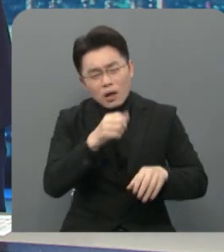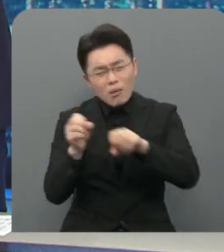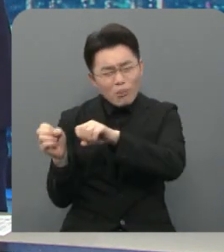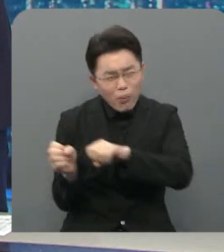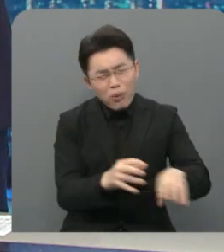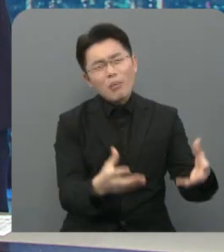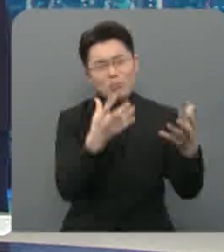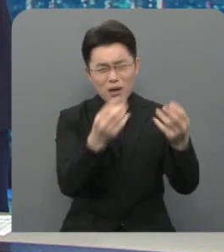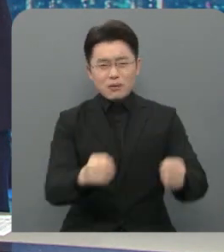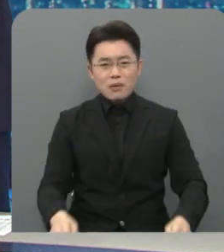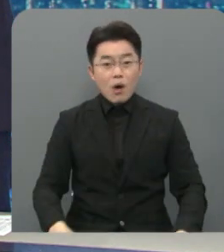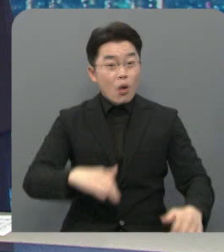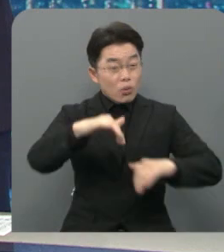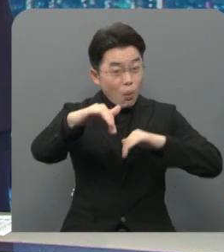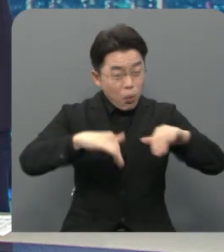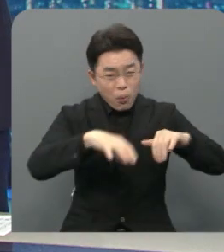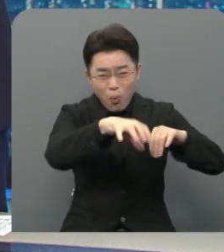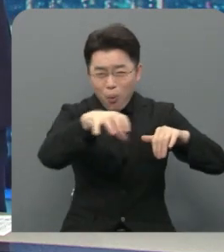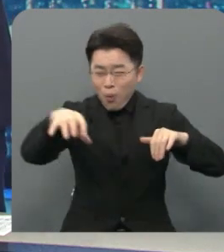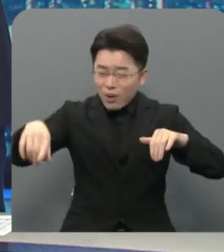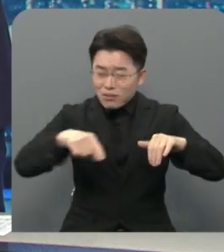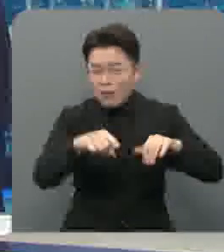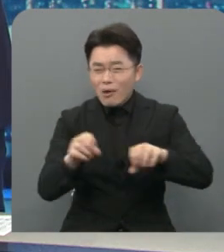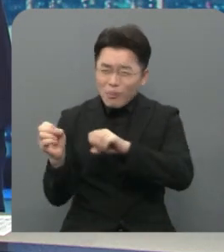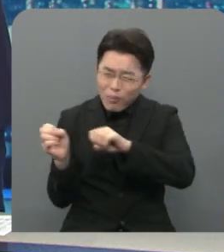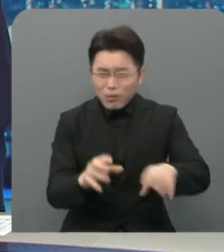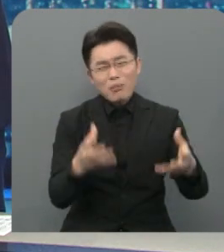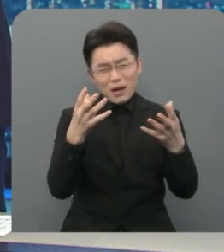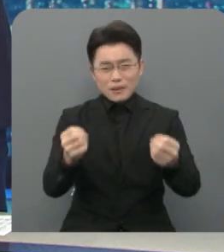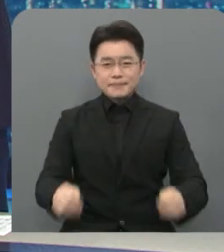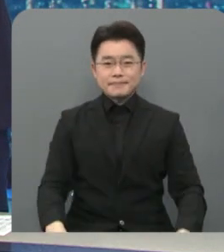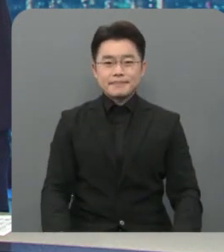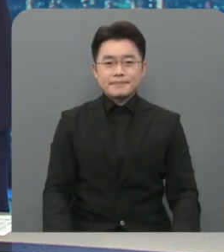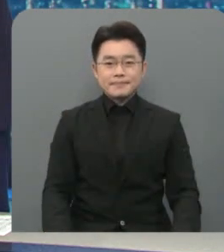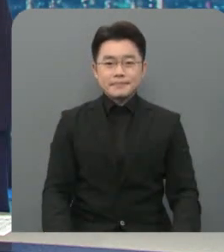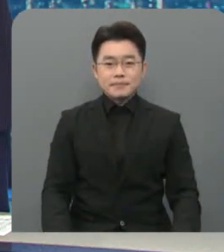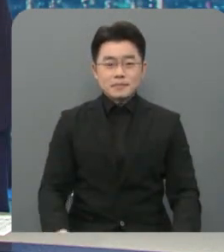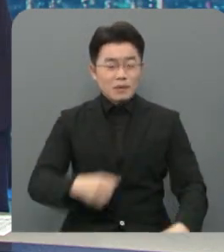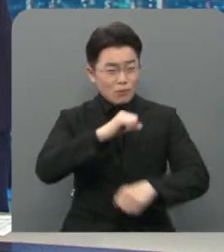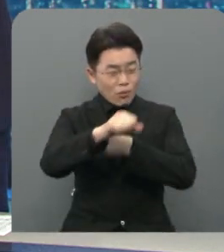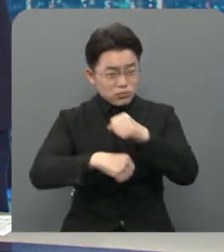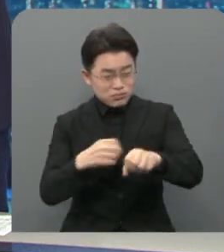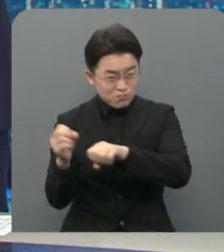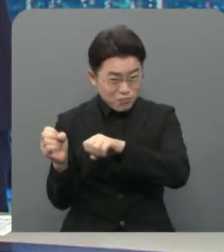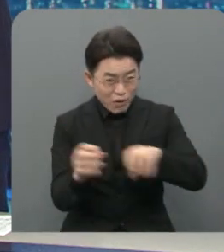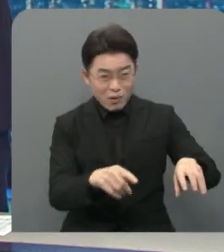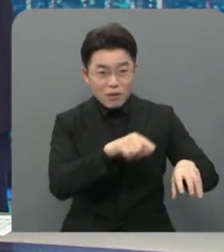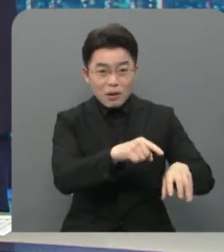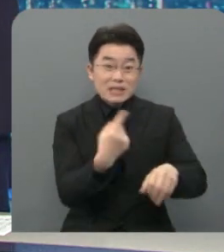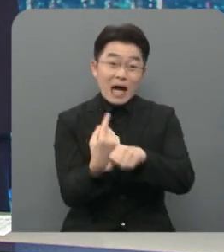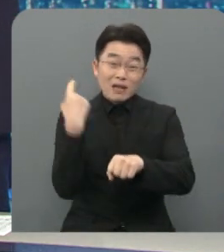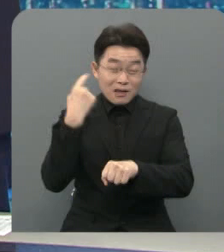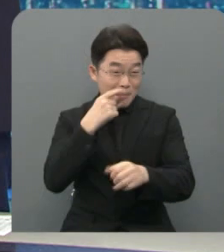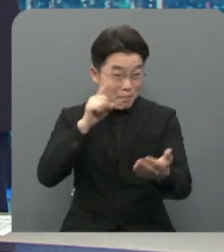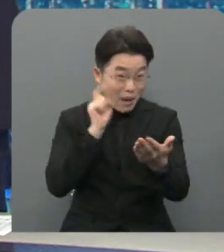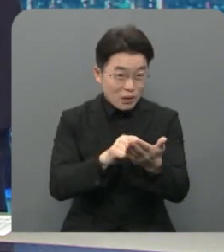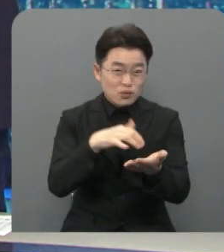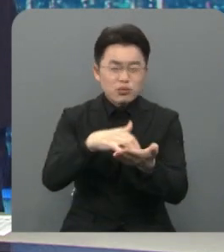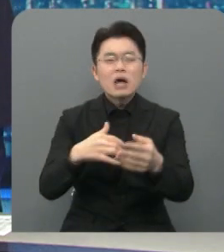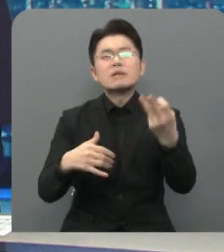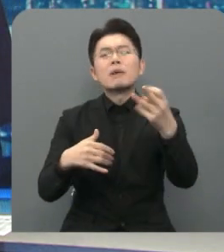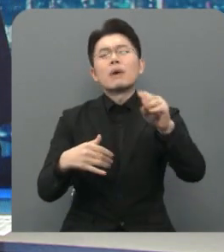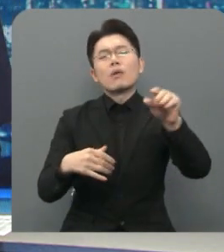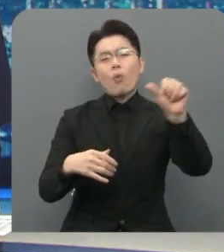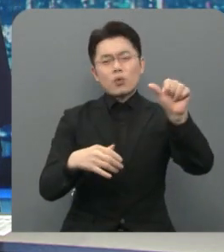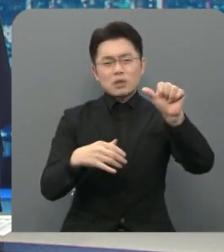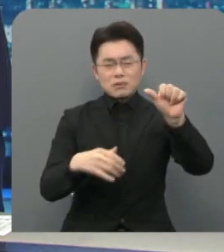한복판부터 한적한 도로까지 장소도 참 다양합니다. 이렇게 유기된 채 발견된 동물은 지난해에만 13만 5천여